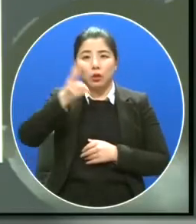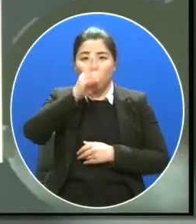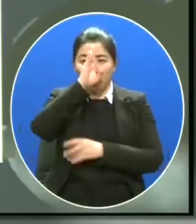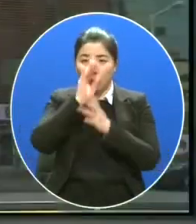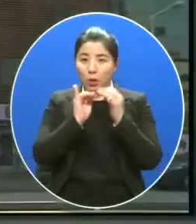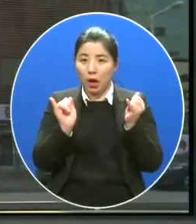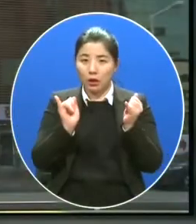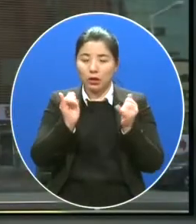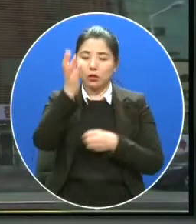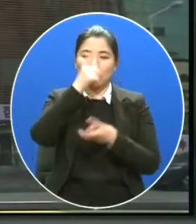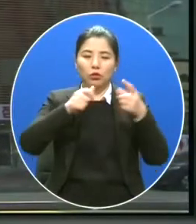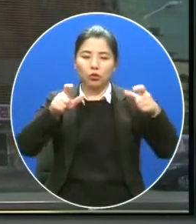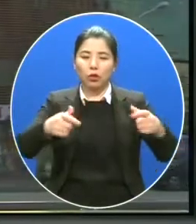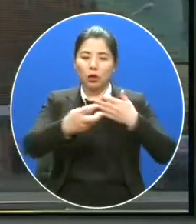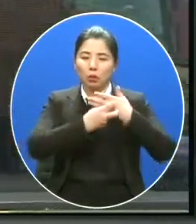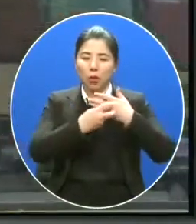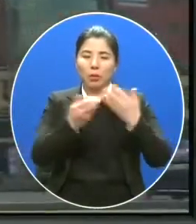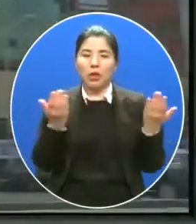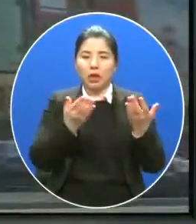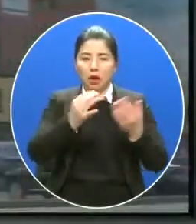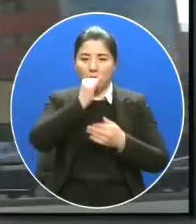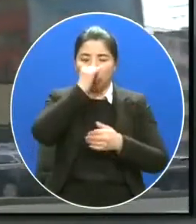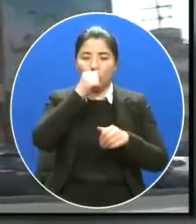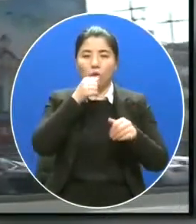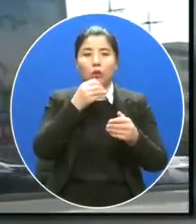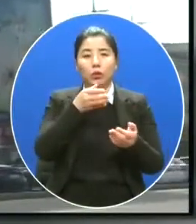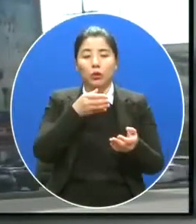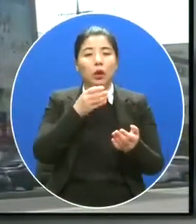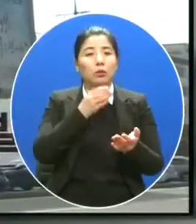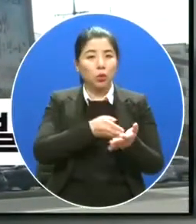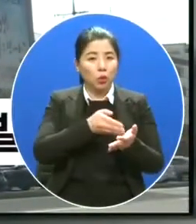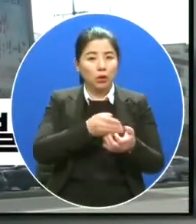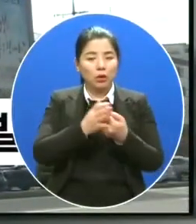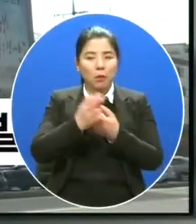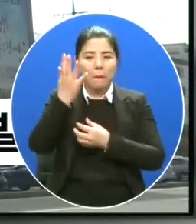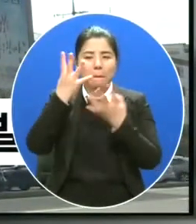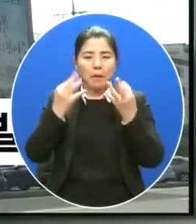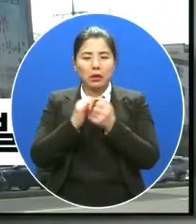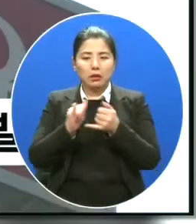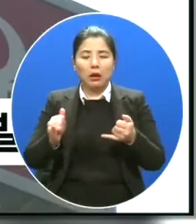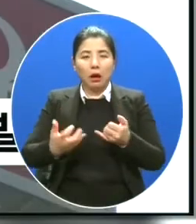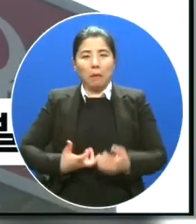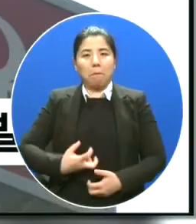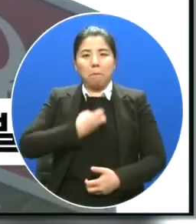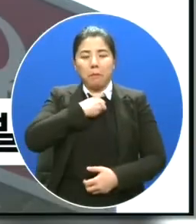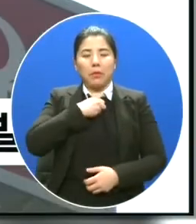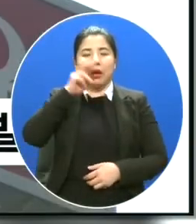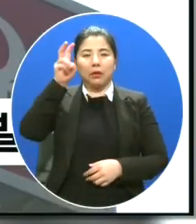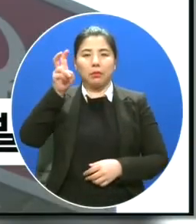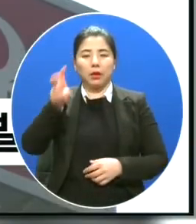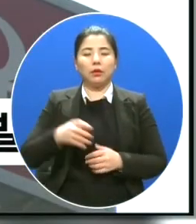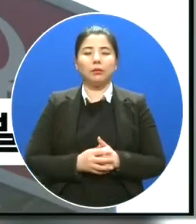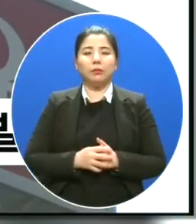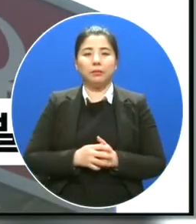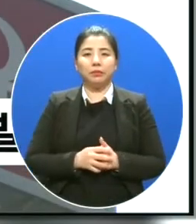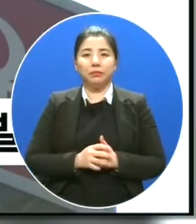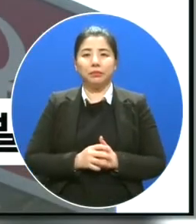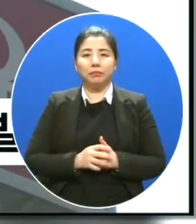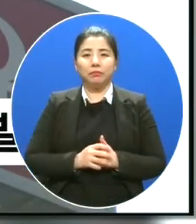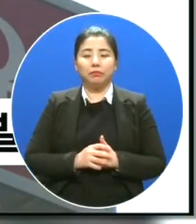더군다나 확진자가 청주 지역 병원에서 근무하고 있다는 소식에 많은 청주 시민들이 놀랐을 것으로